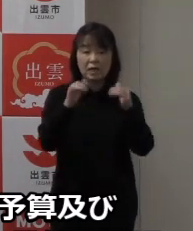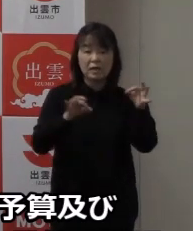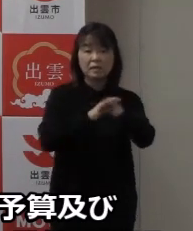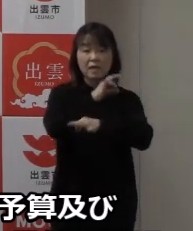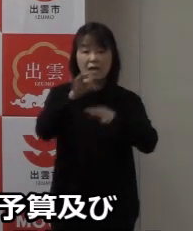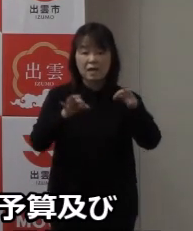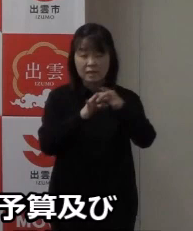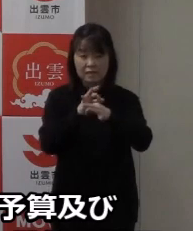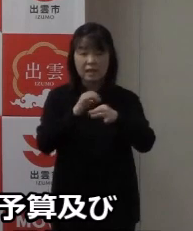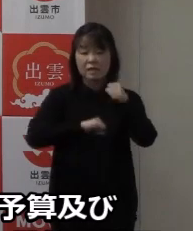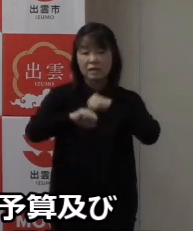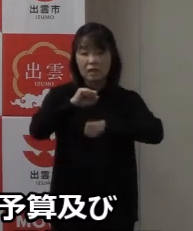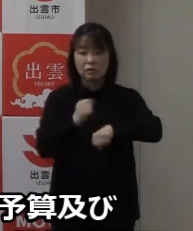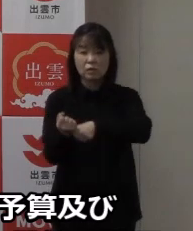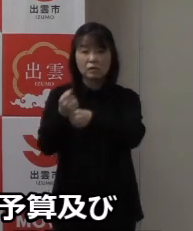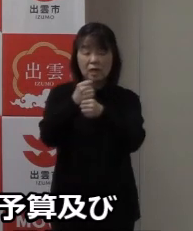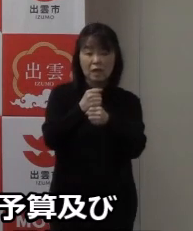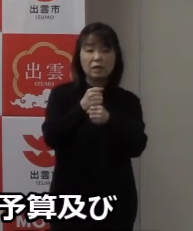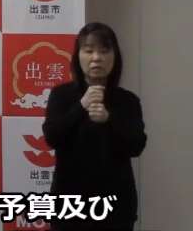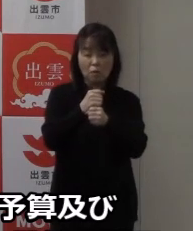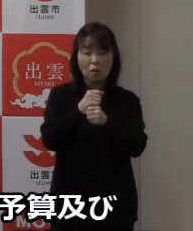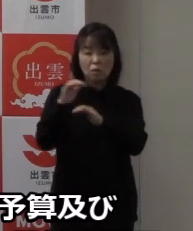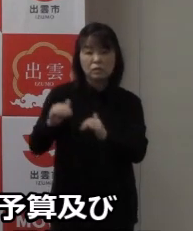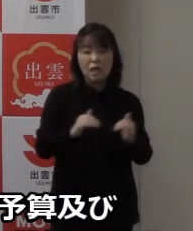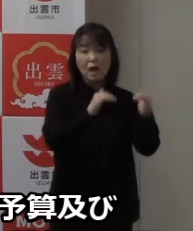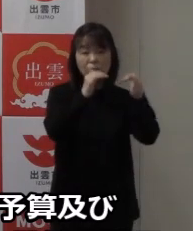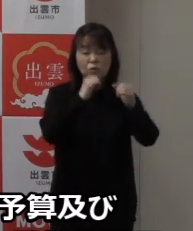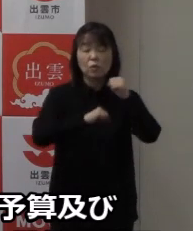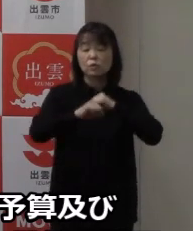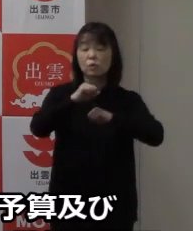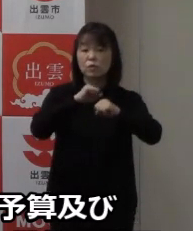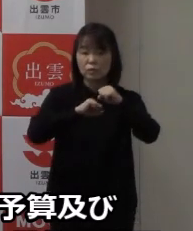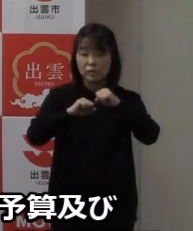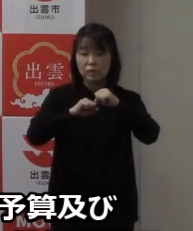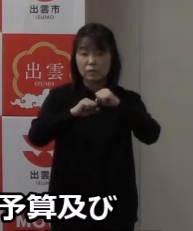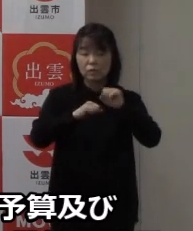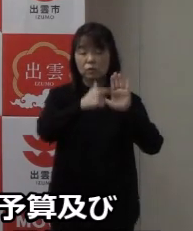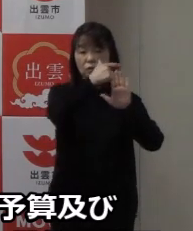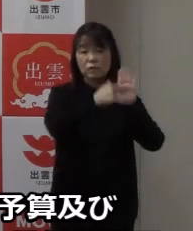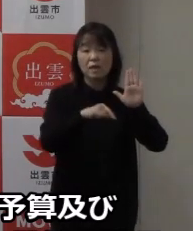済活動の再生とさらなるステップアップに向けた取り組みということで、